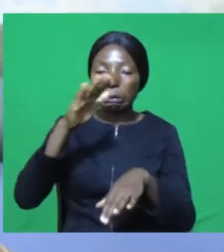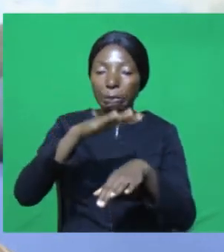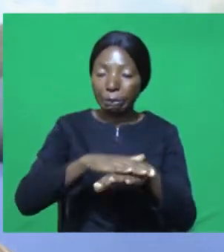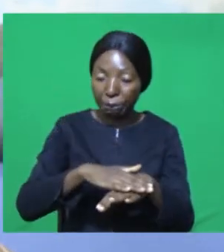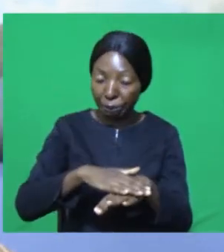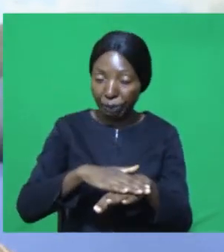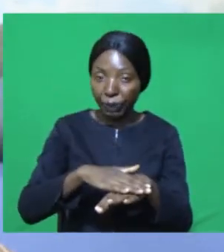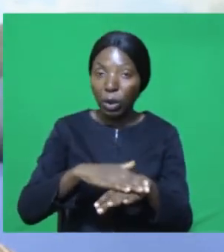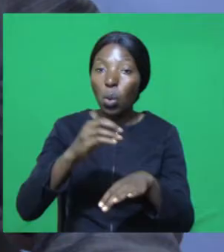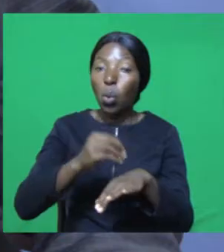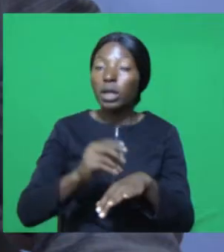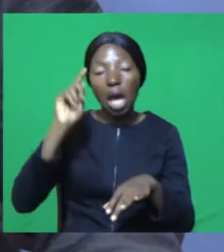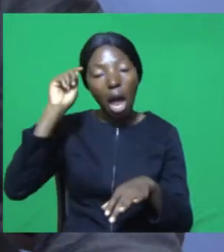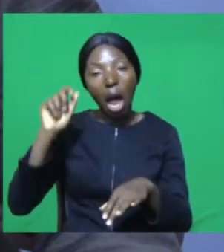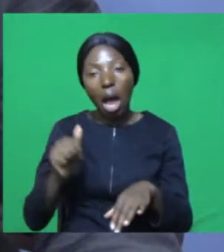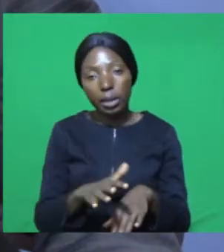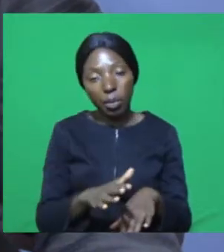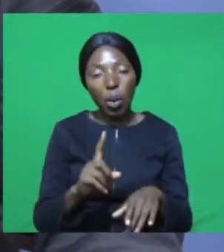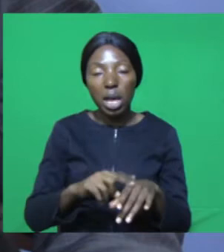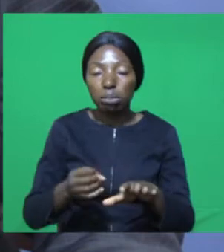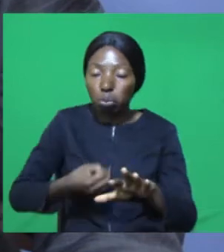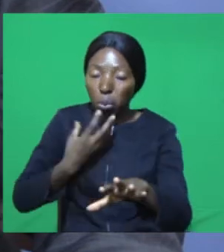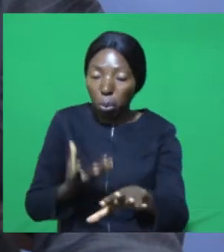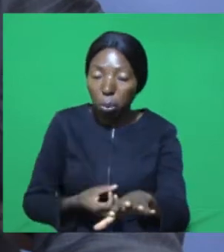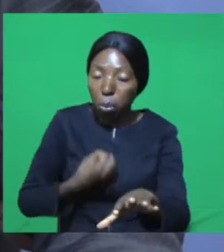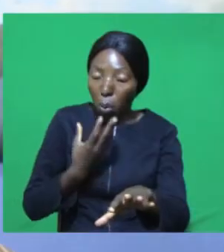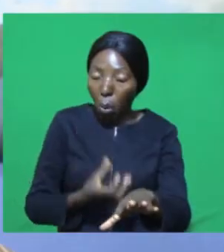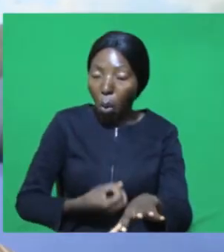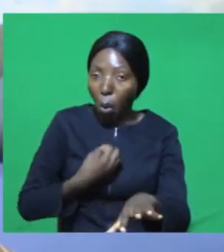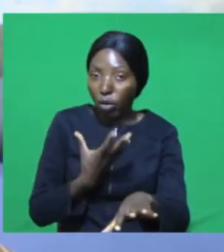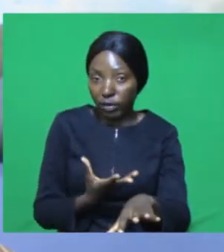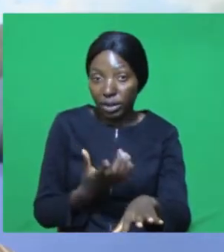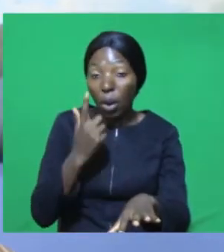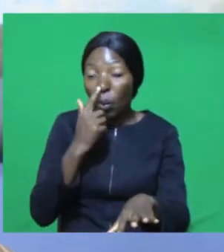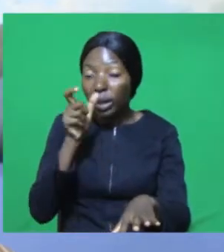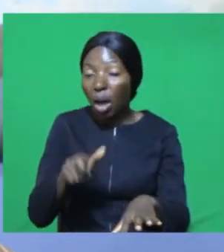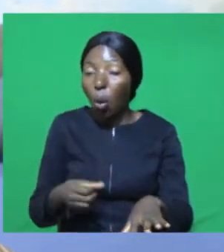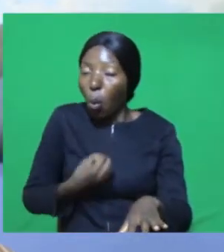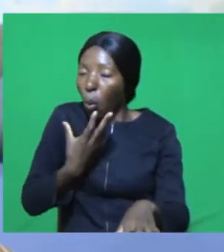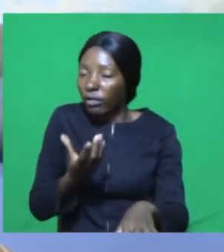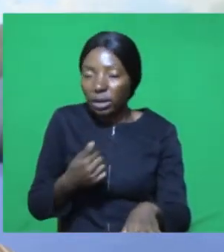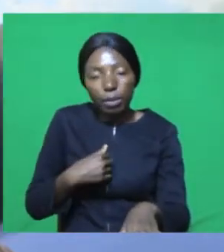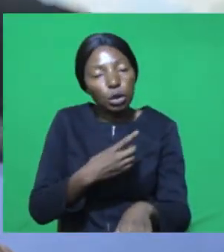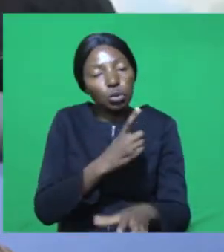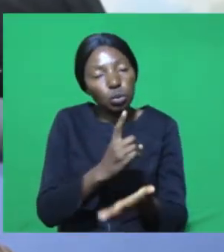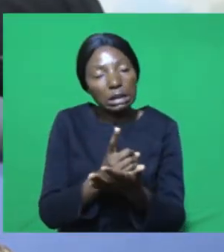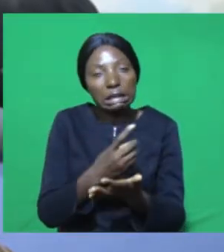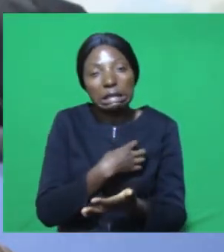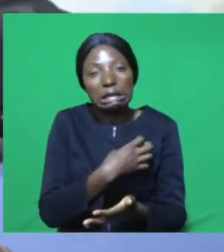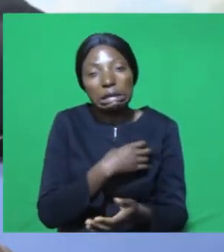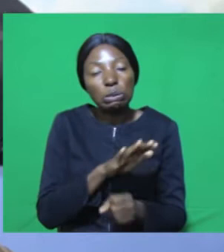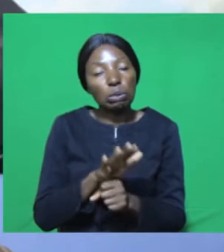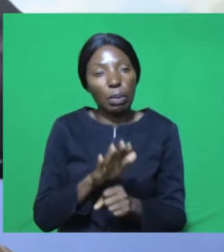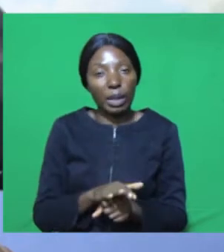pamsoro pechipiriso chawu ya nacho. Okay. Ore uru. Saka pakure uru la kwa ai ita. Chitema